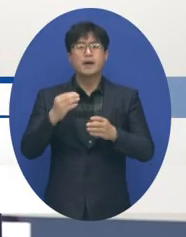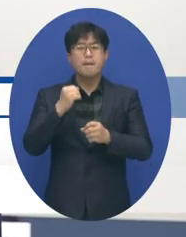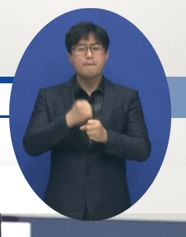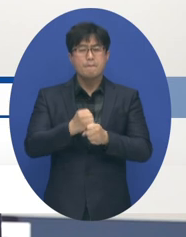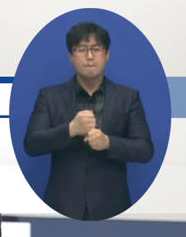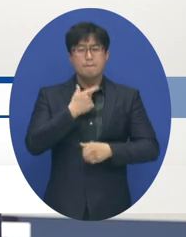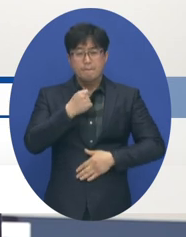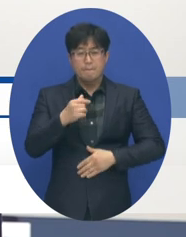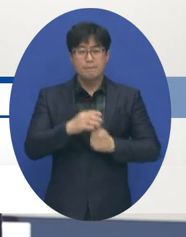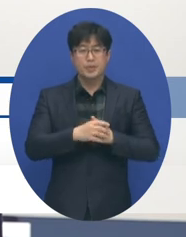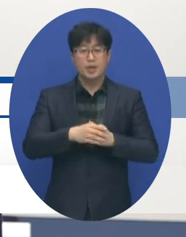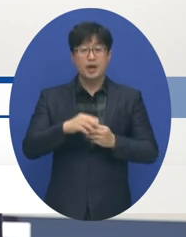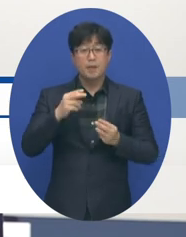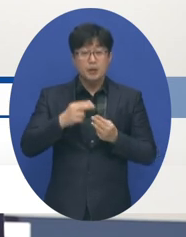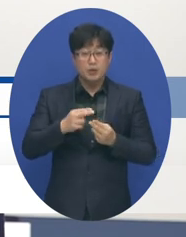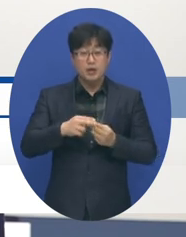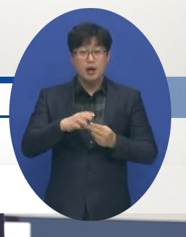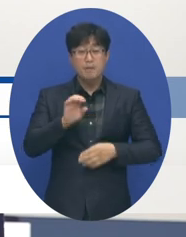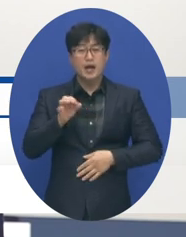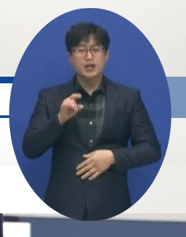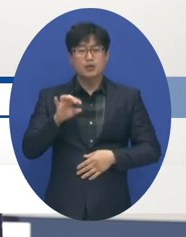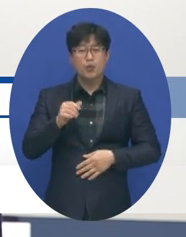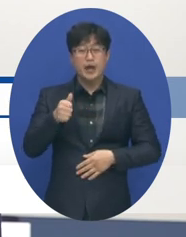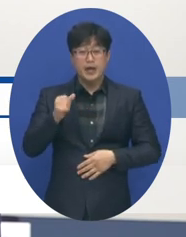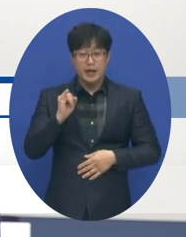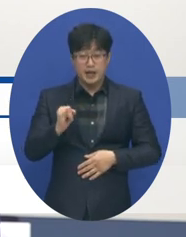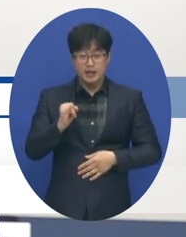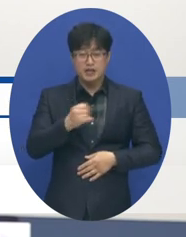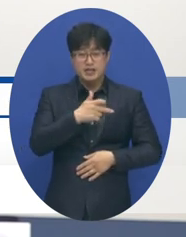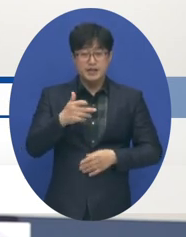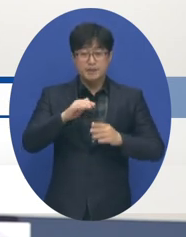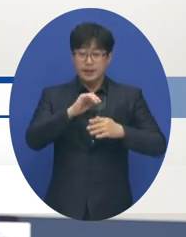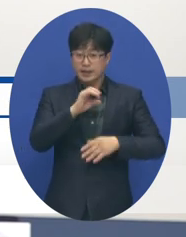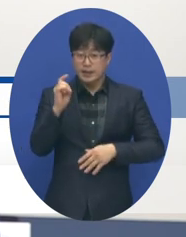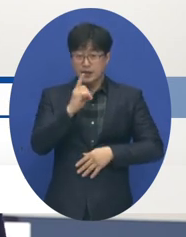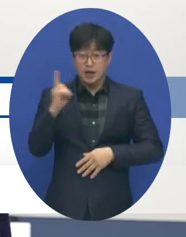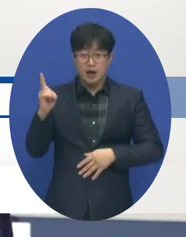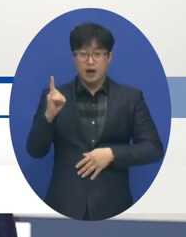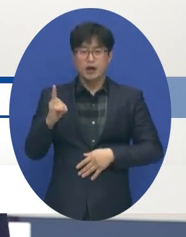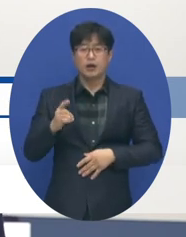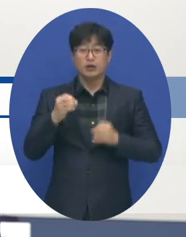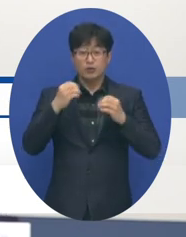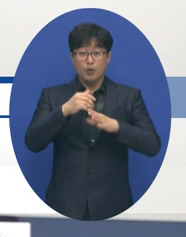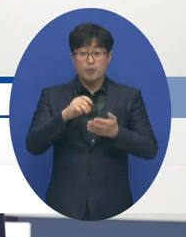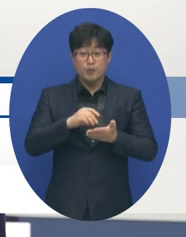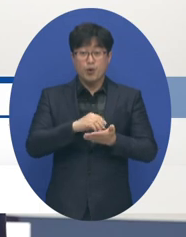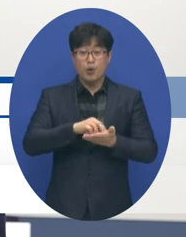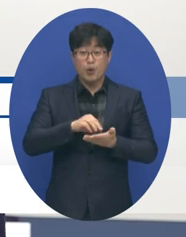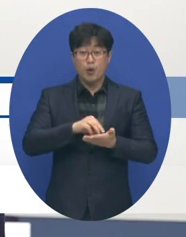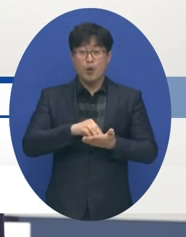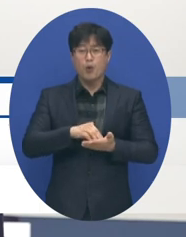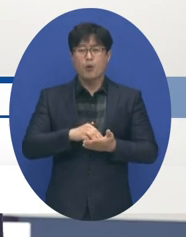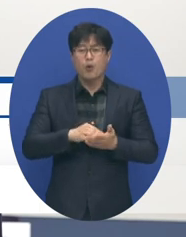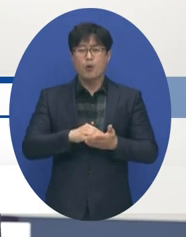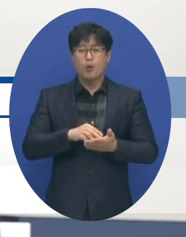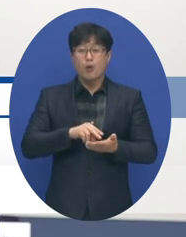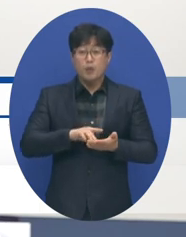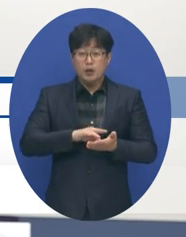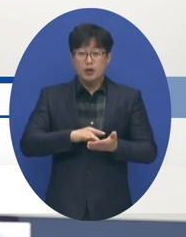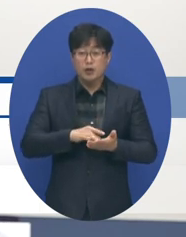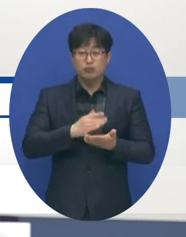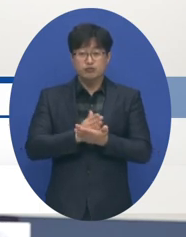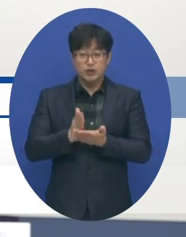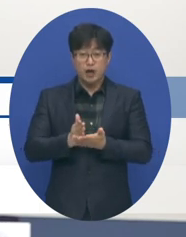싶습니다. 반도체, 바이오, AI, 빅데이터, 그리고 첨단 모빌리티 이 분야에서 세계의 중심이 되도록